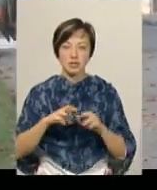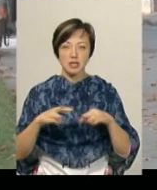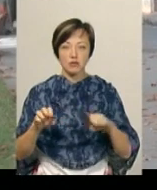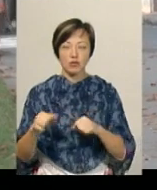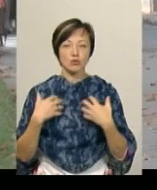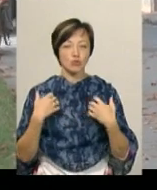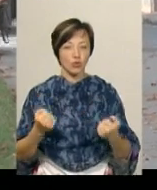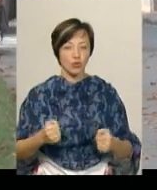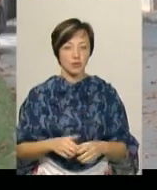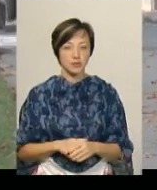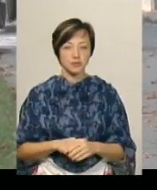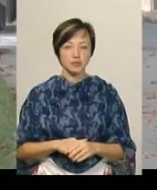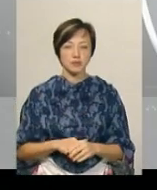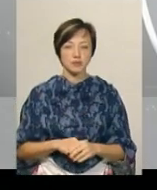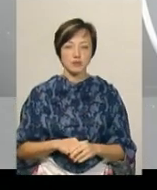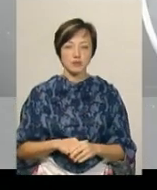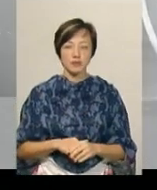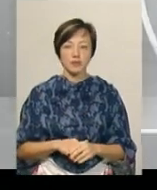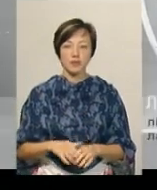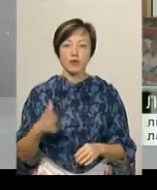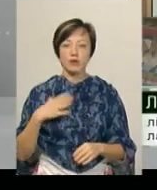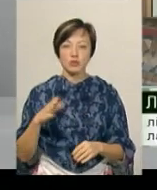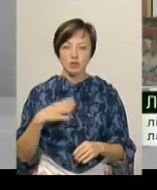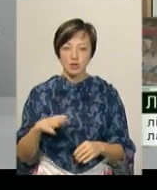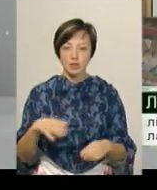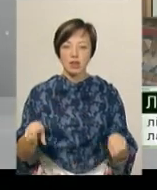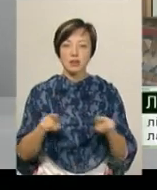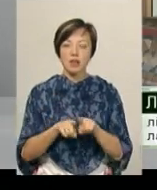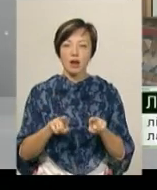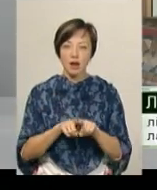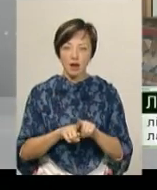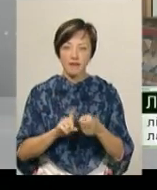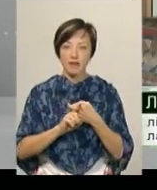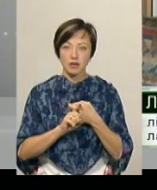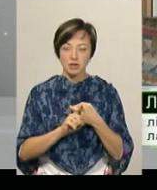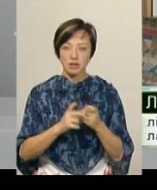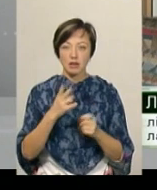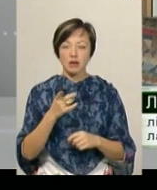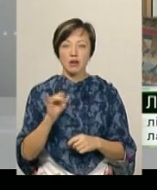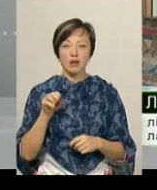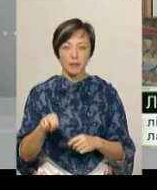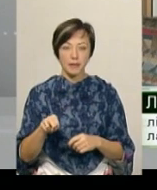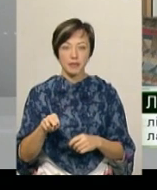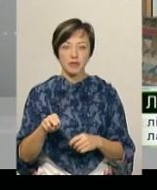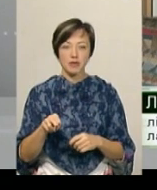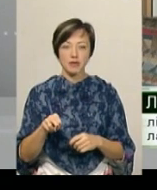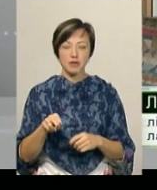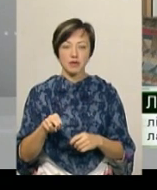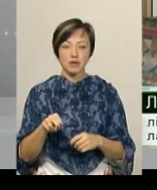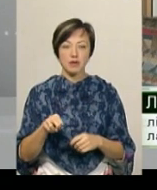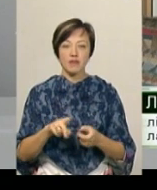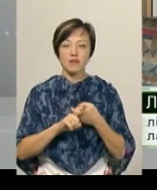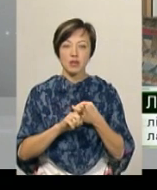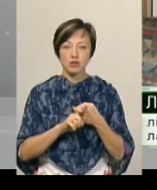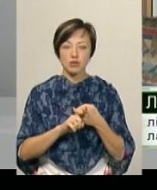охорони здоров'я України Лариса Калінер. Очікується наступна циркуляція вірусу за підсезон 18-19 років.